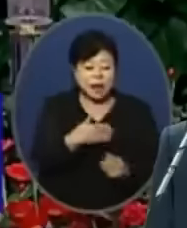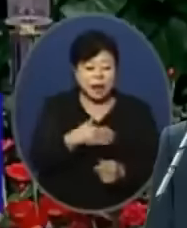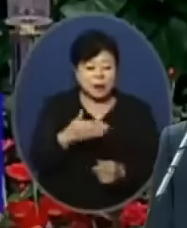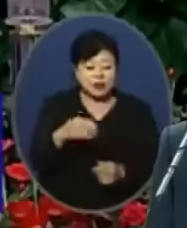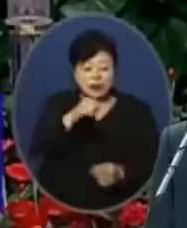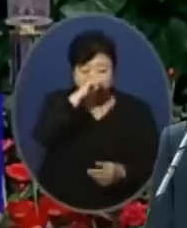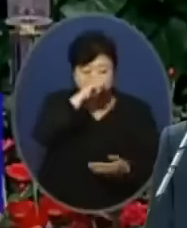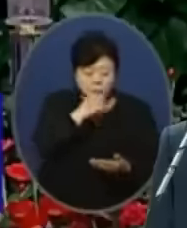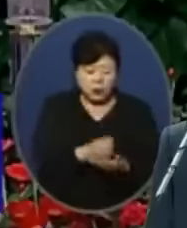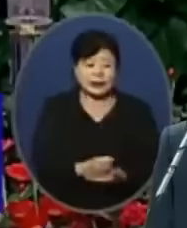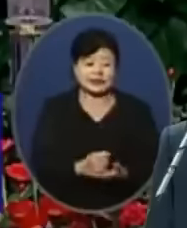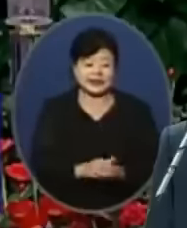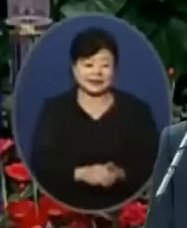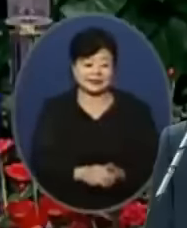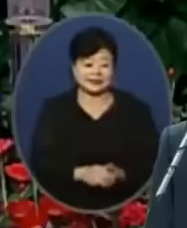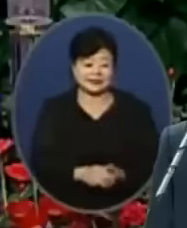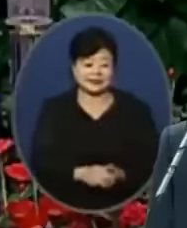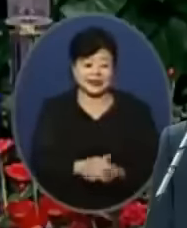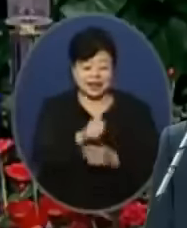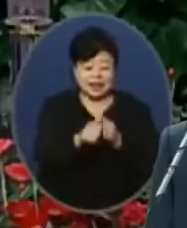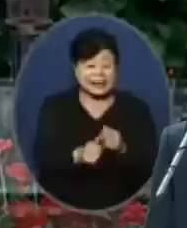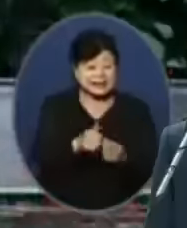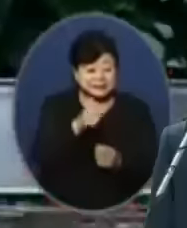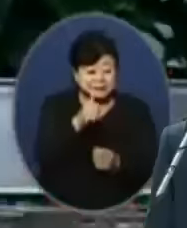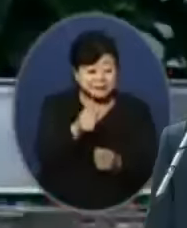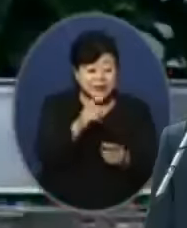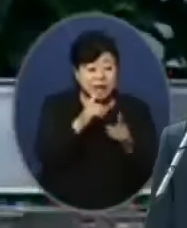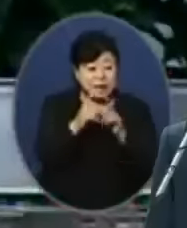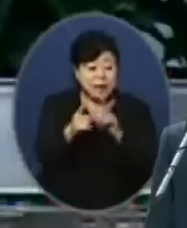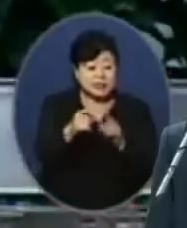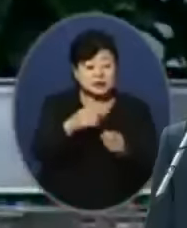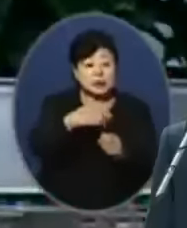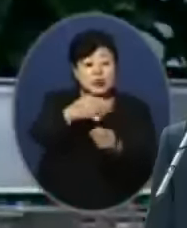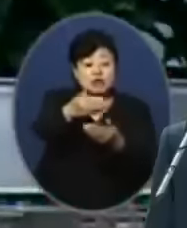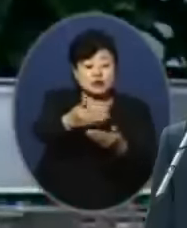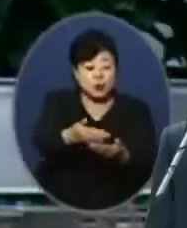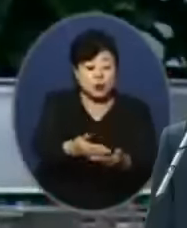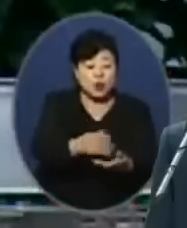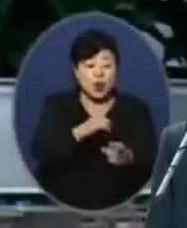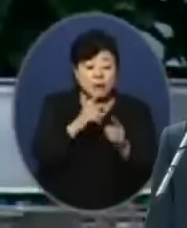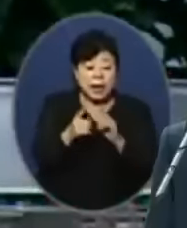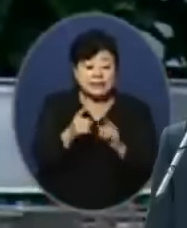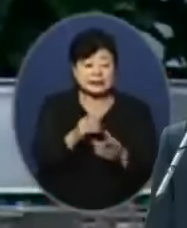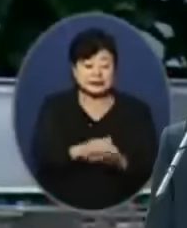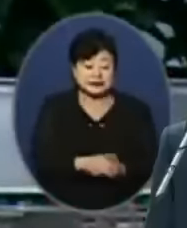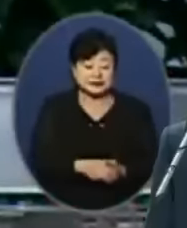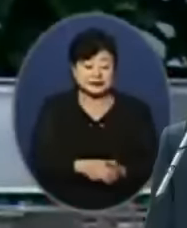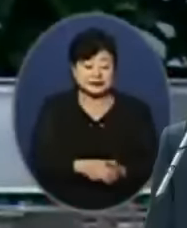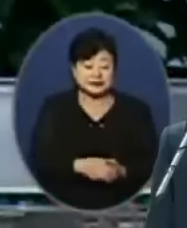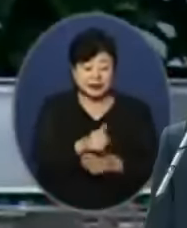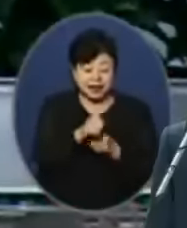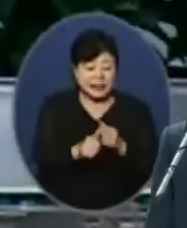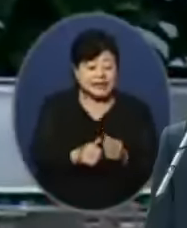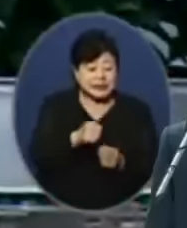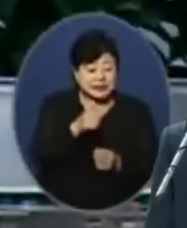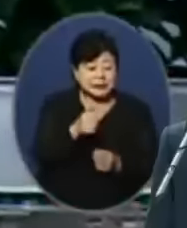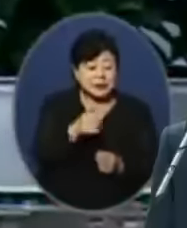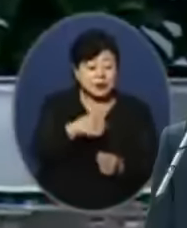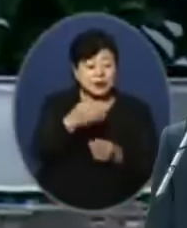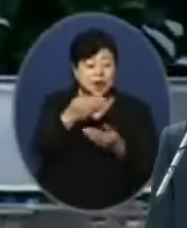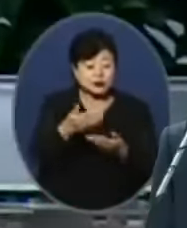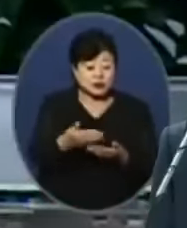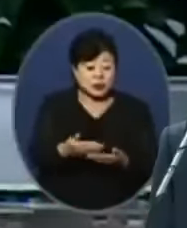일에 형통함. 하나님 말씀을 보내가 말씀이 하나님